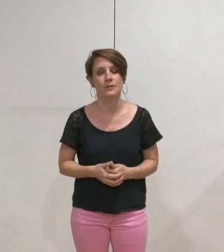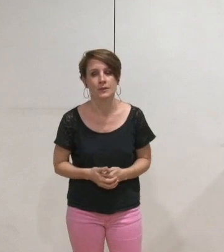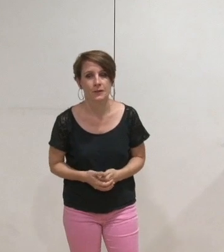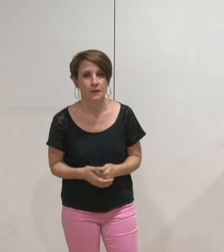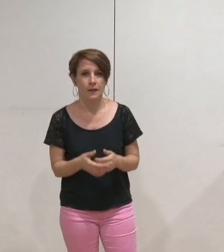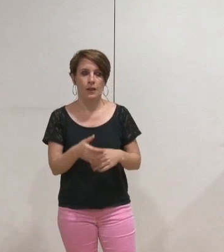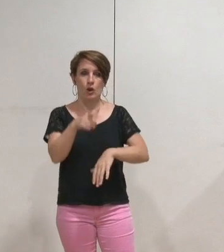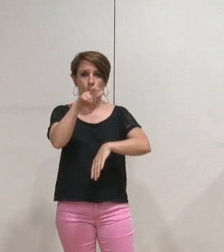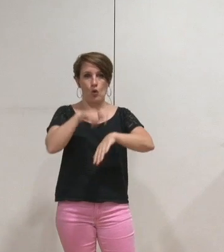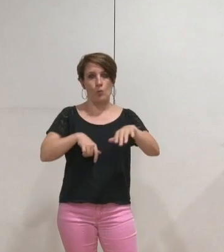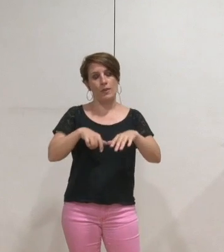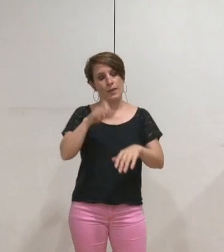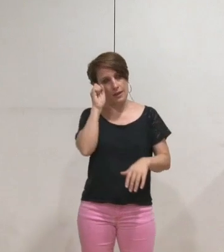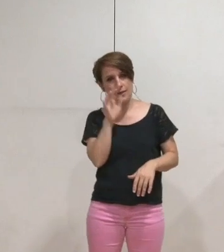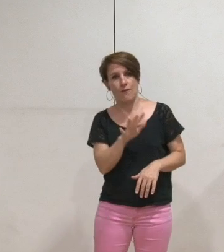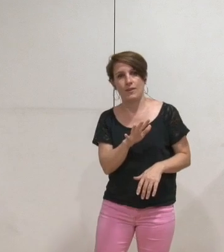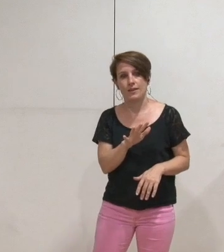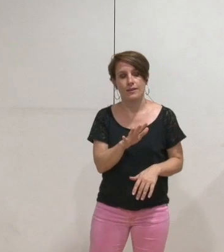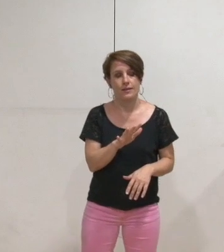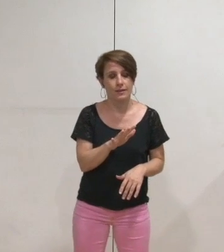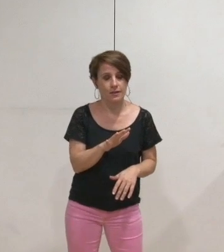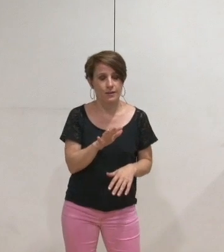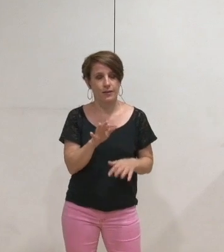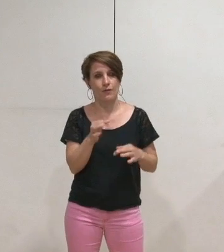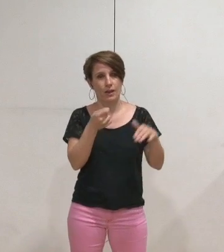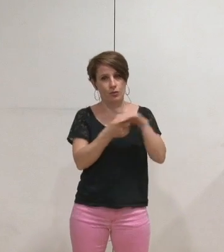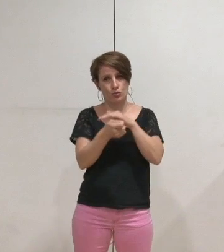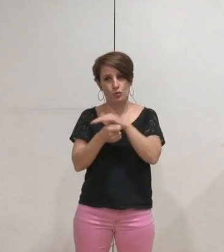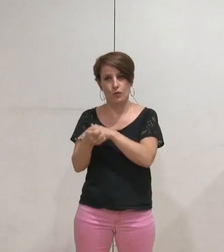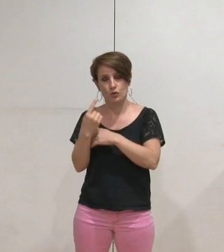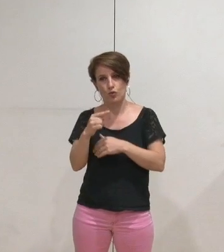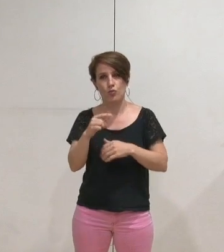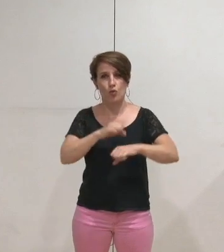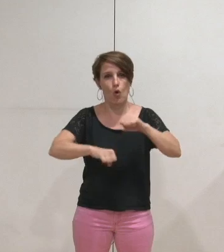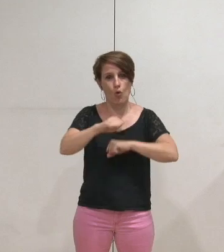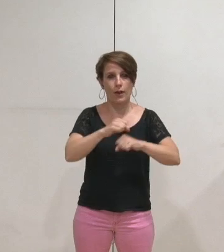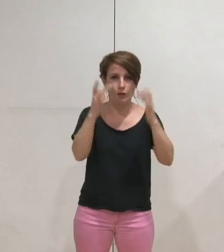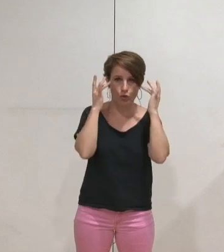comité d'avis les attributions de subvention aux opérateurs culturels grenau